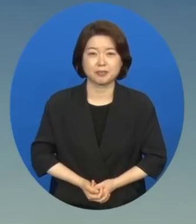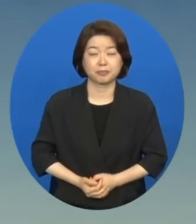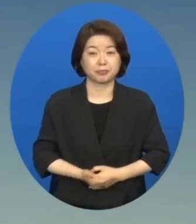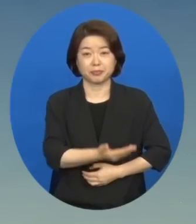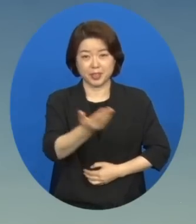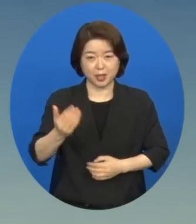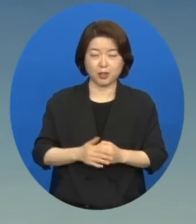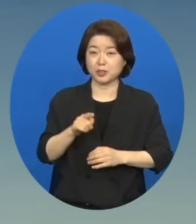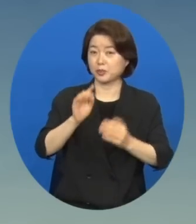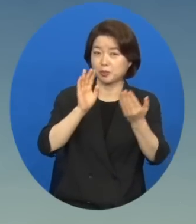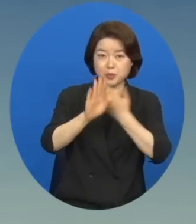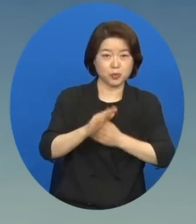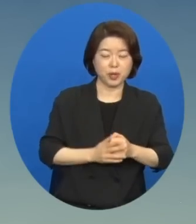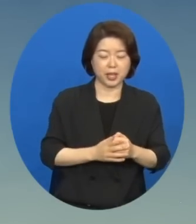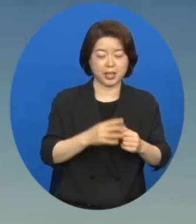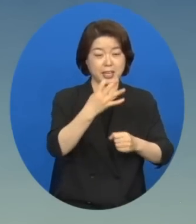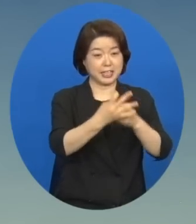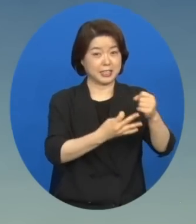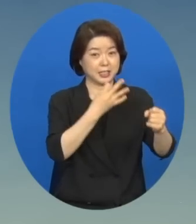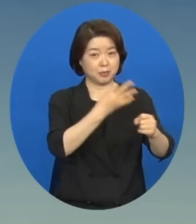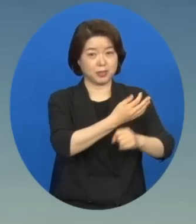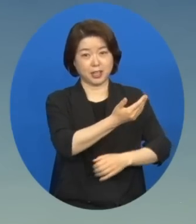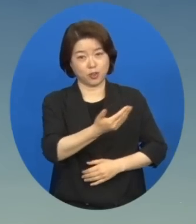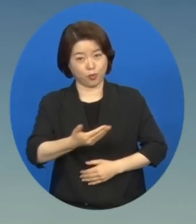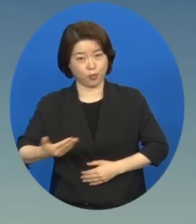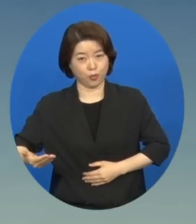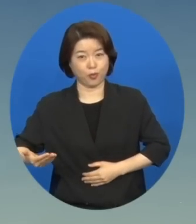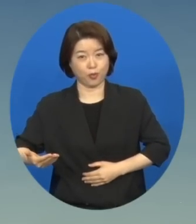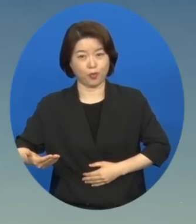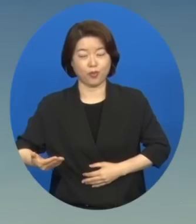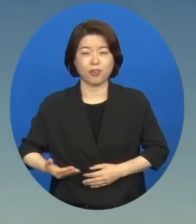여러분, 그 이후에 지금 14년이 지났습니다.